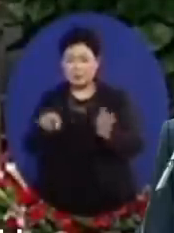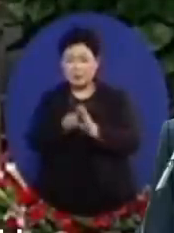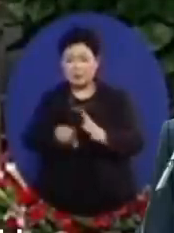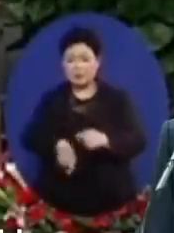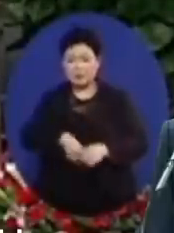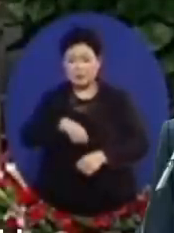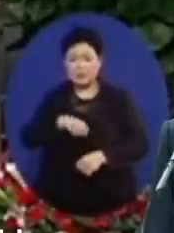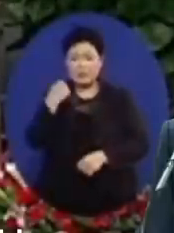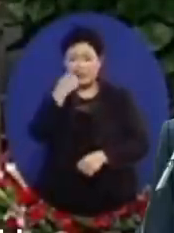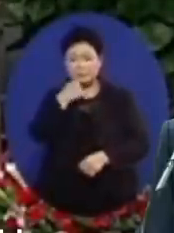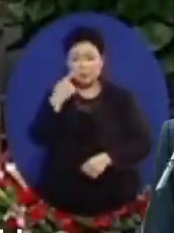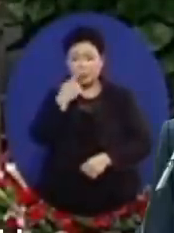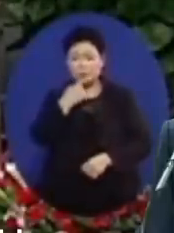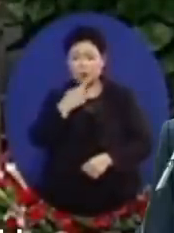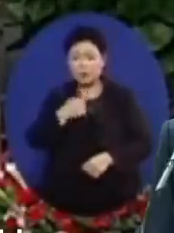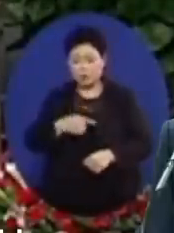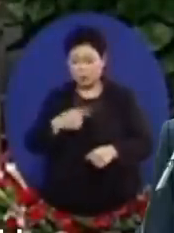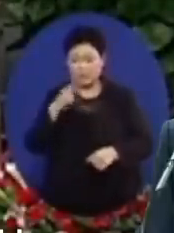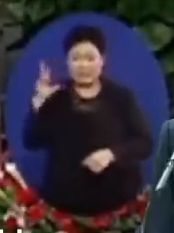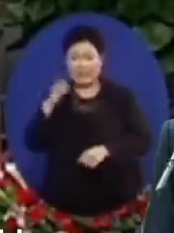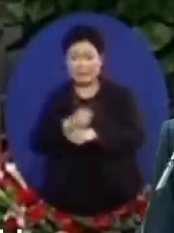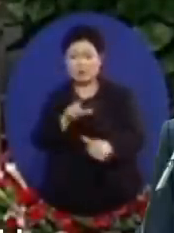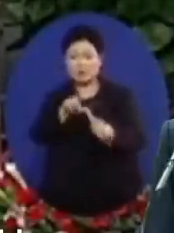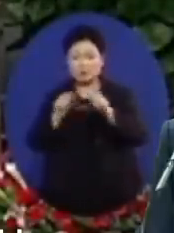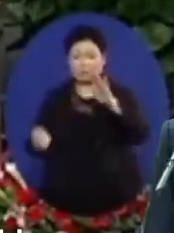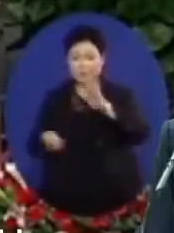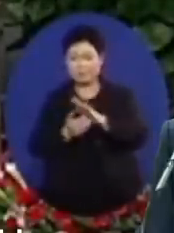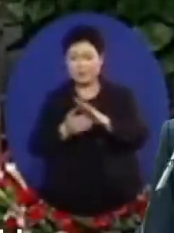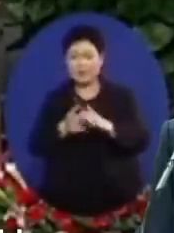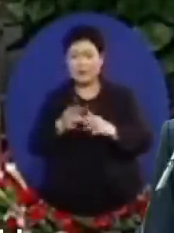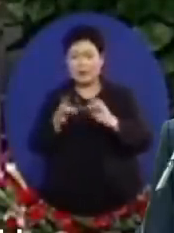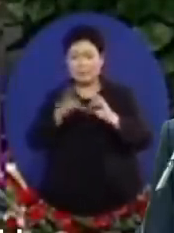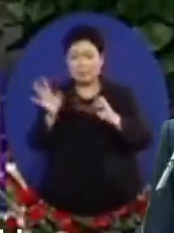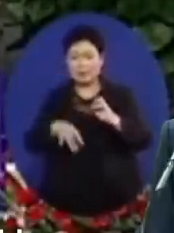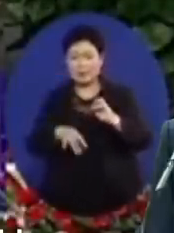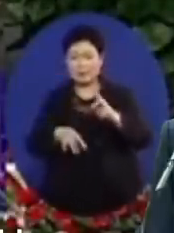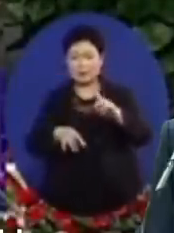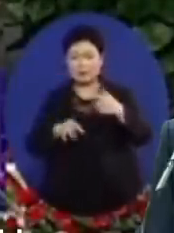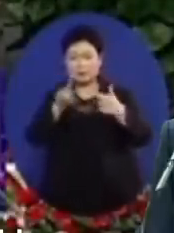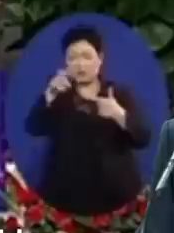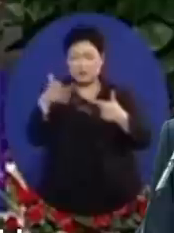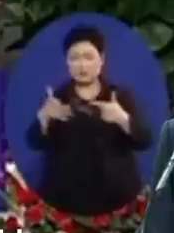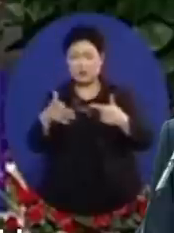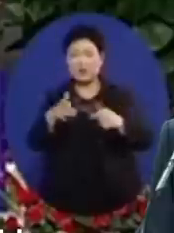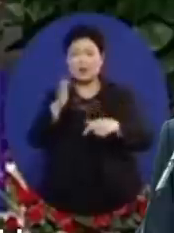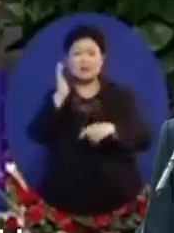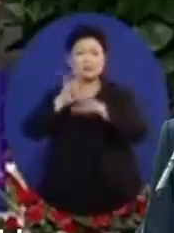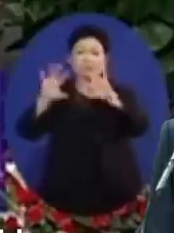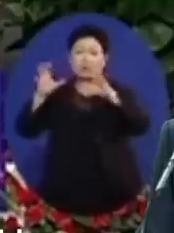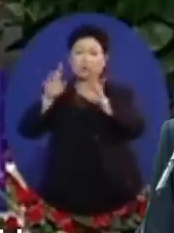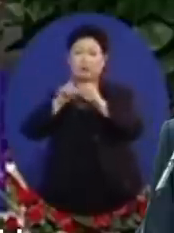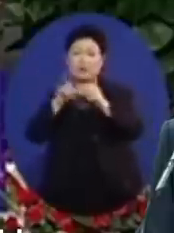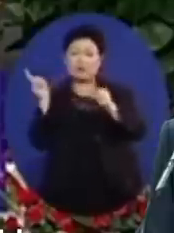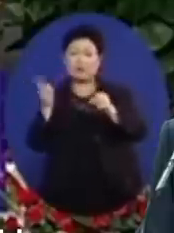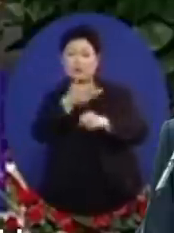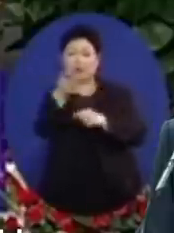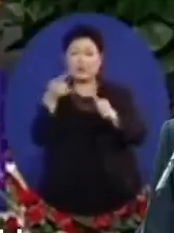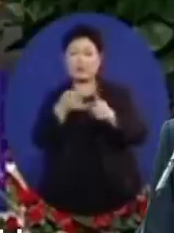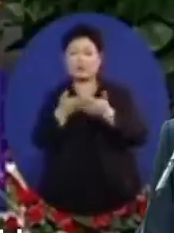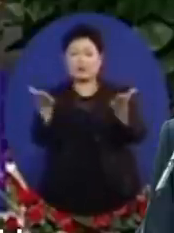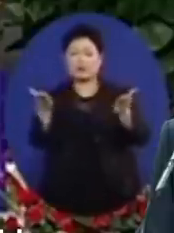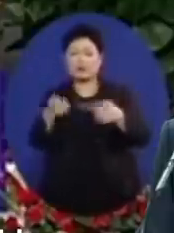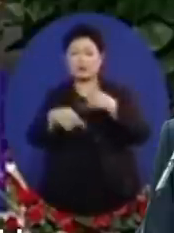것입니다. 마태복음 16장 19절 들어보세요. 내가 천국 열쇠를 내게 주노니. 따라 말씀.